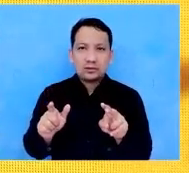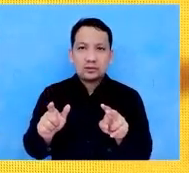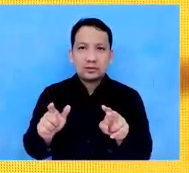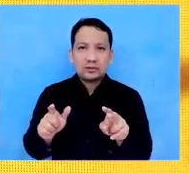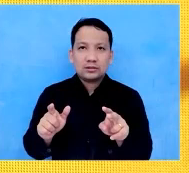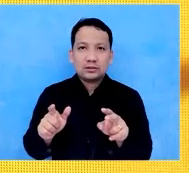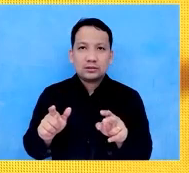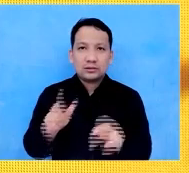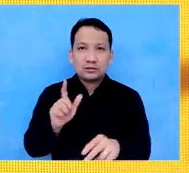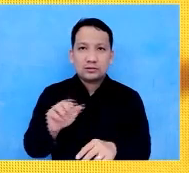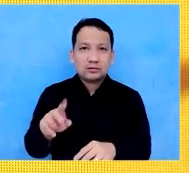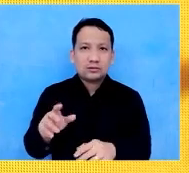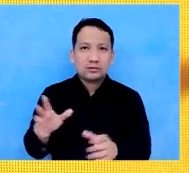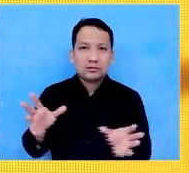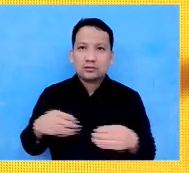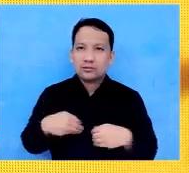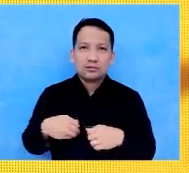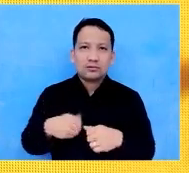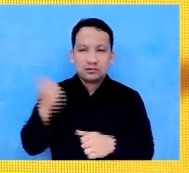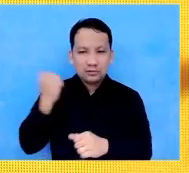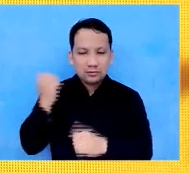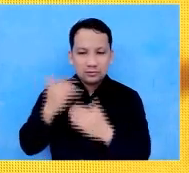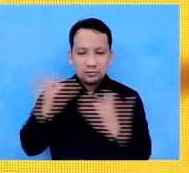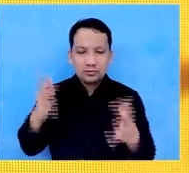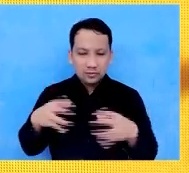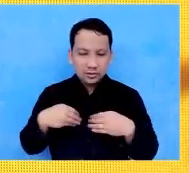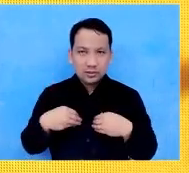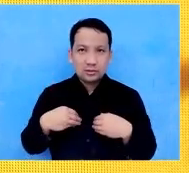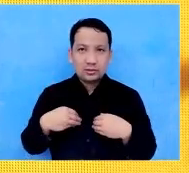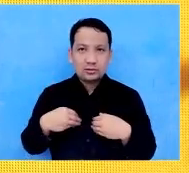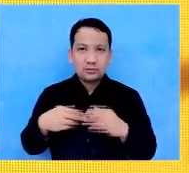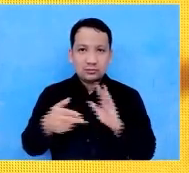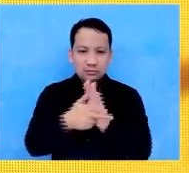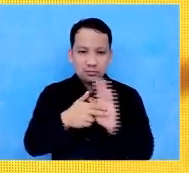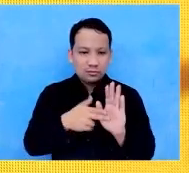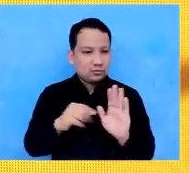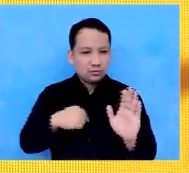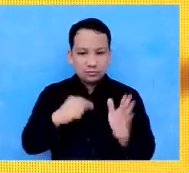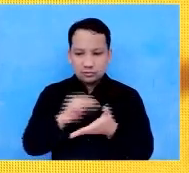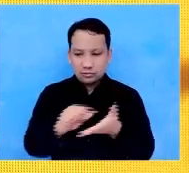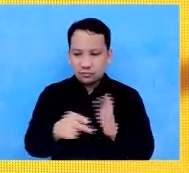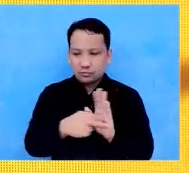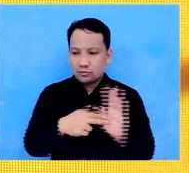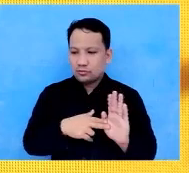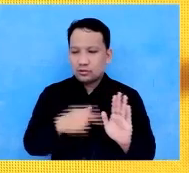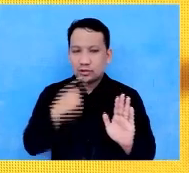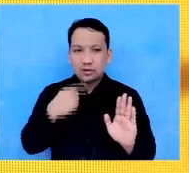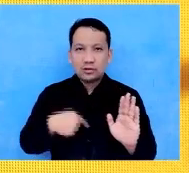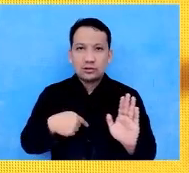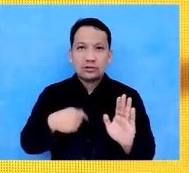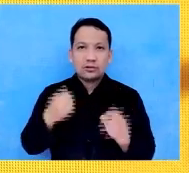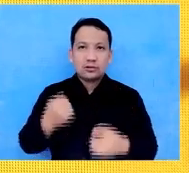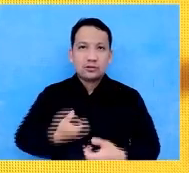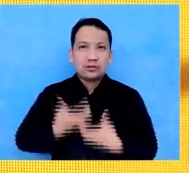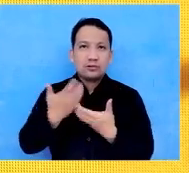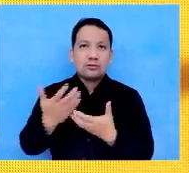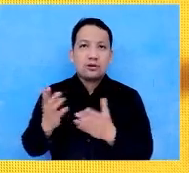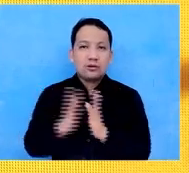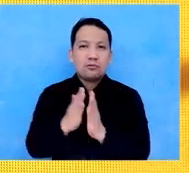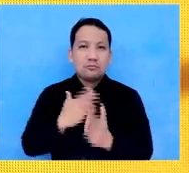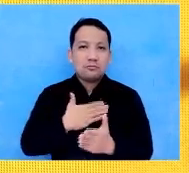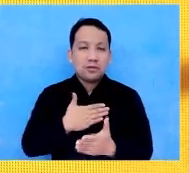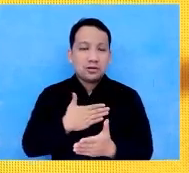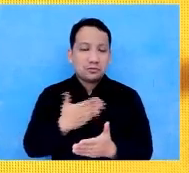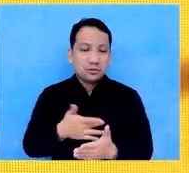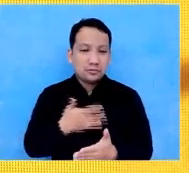reception ng tao dun sa kanta? No, kasi wala pa akong label nang sinulat ko yun eh. And then, I was just expressing lang talaga yung nararamdaman